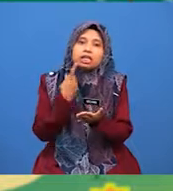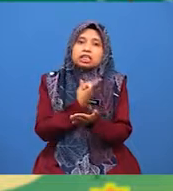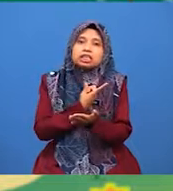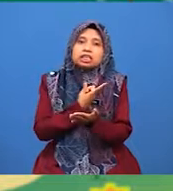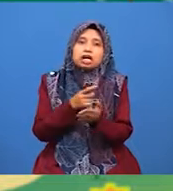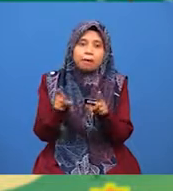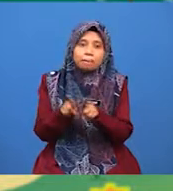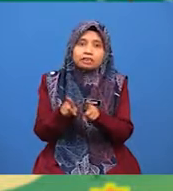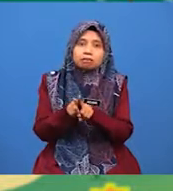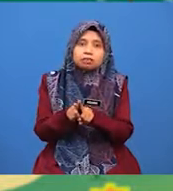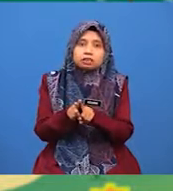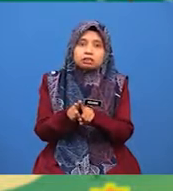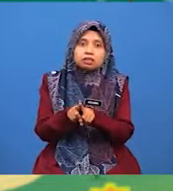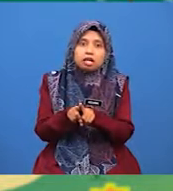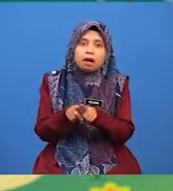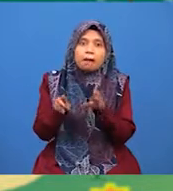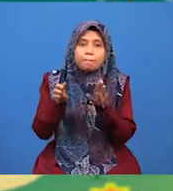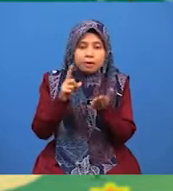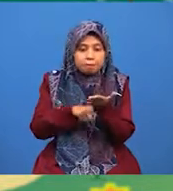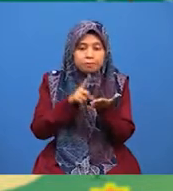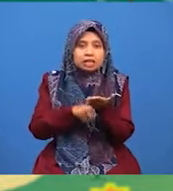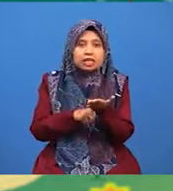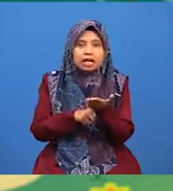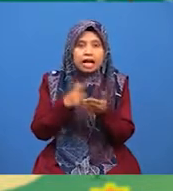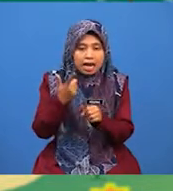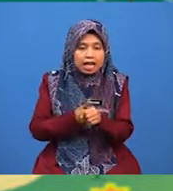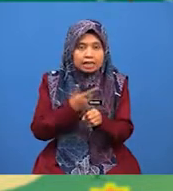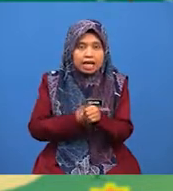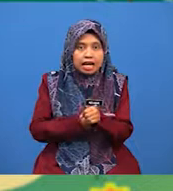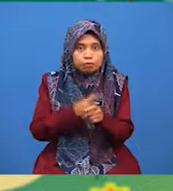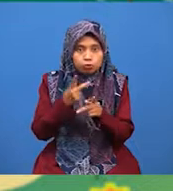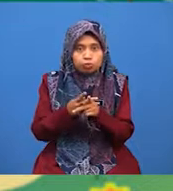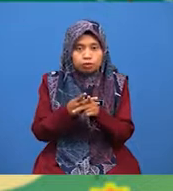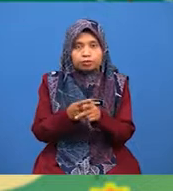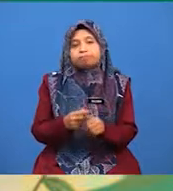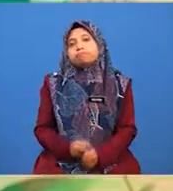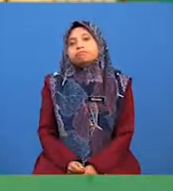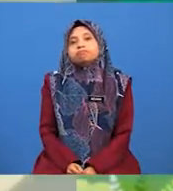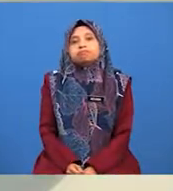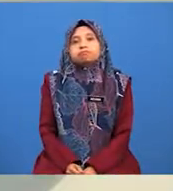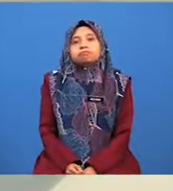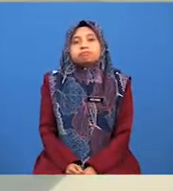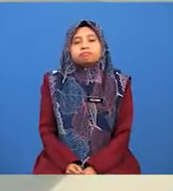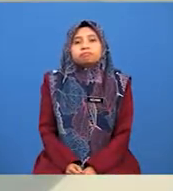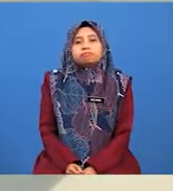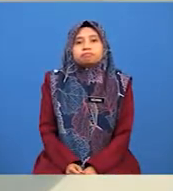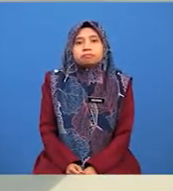Marilah kita bersama-sama membincangkan latihan pengukuhan ini.